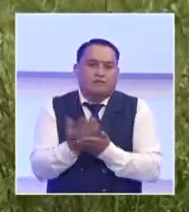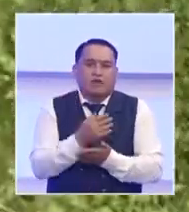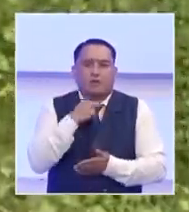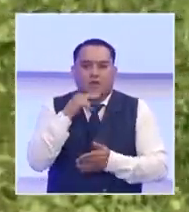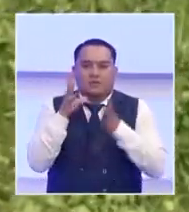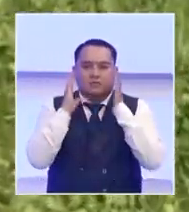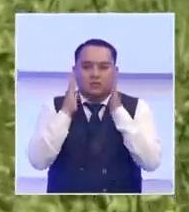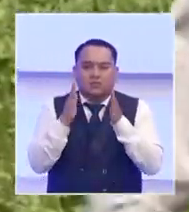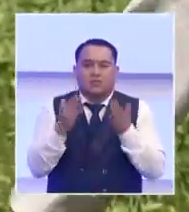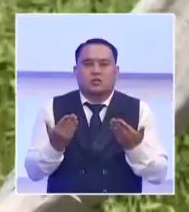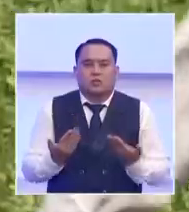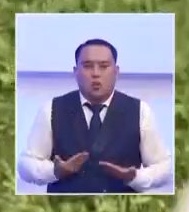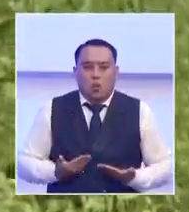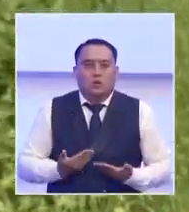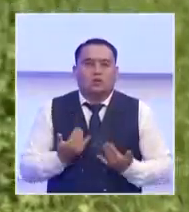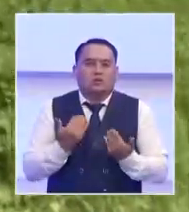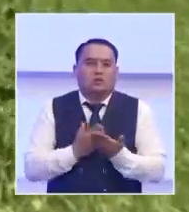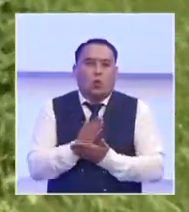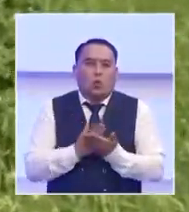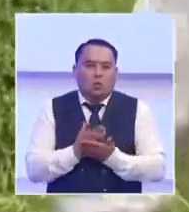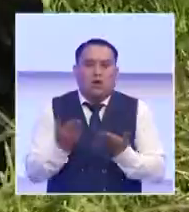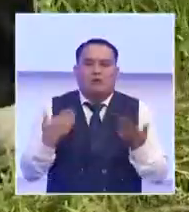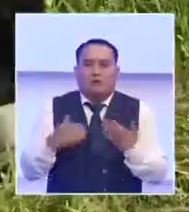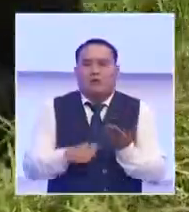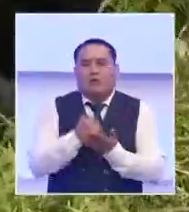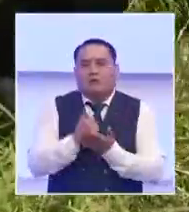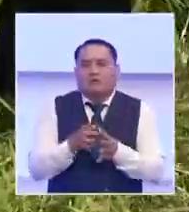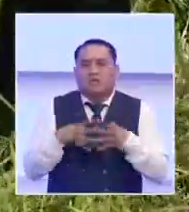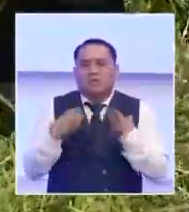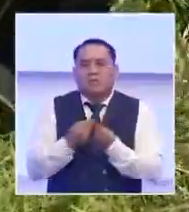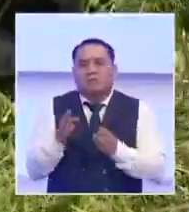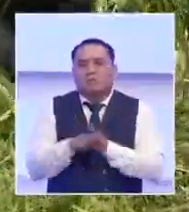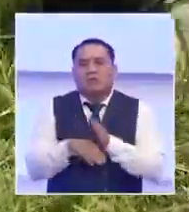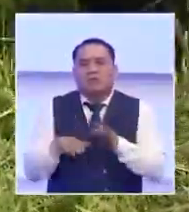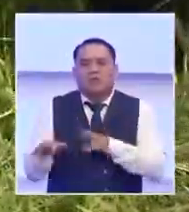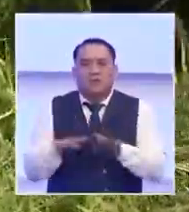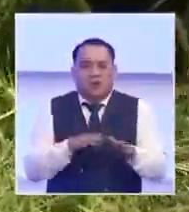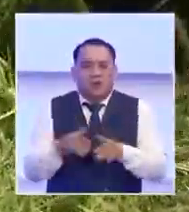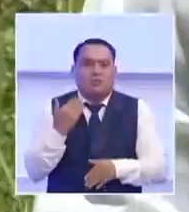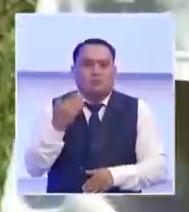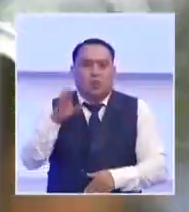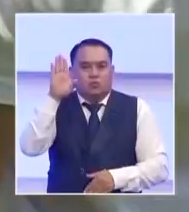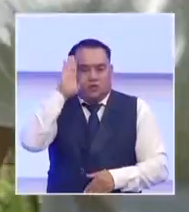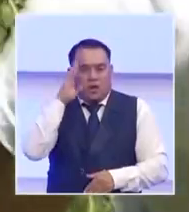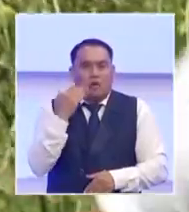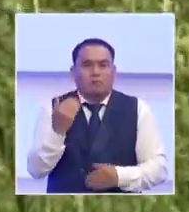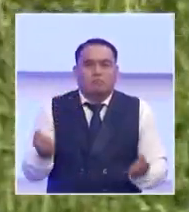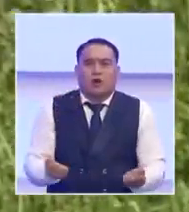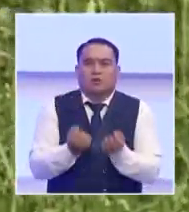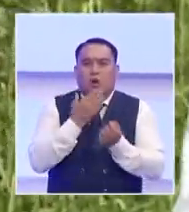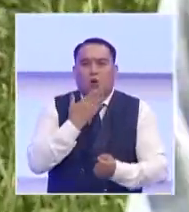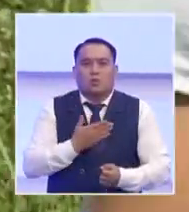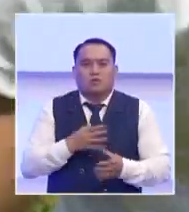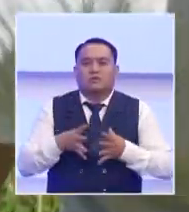семьи и сегодня даже будучи на заслуженному духи глава семьи не сидит без дела сослужи самого мужчины именно поддержка его